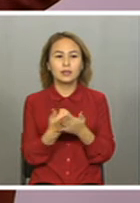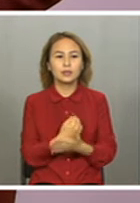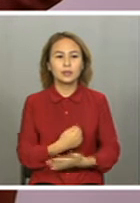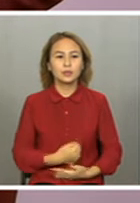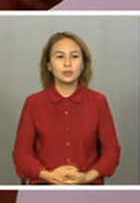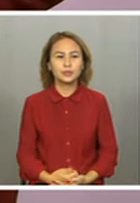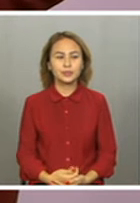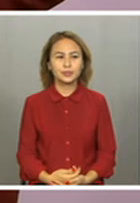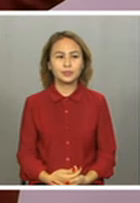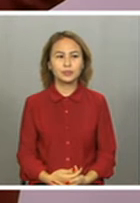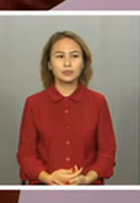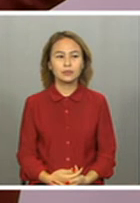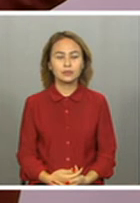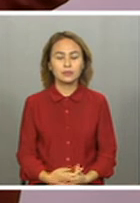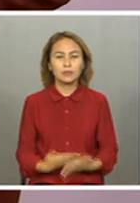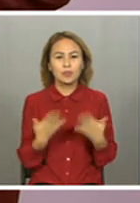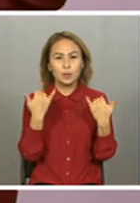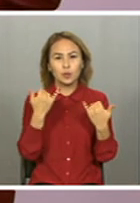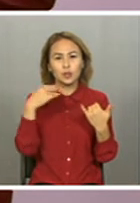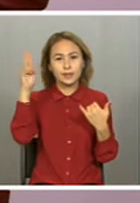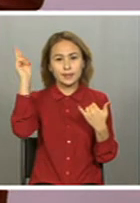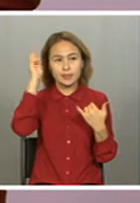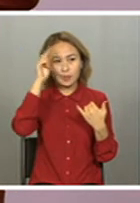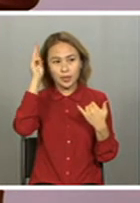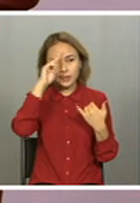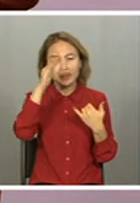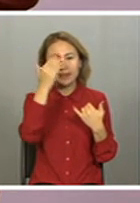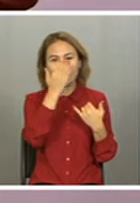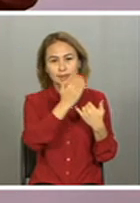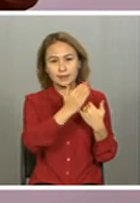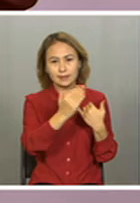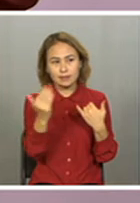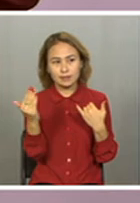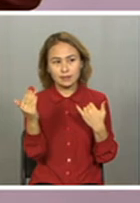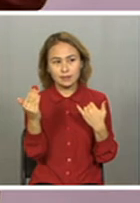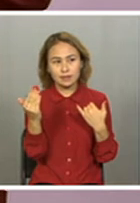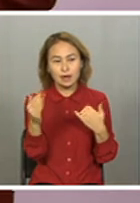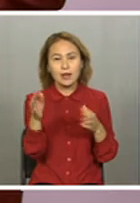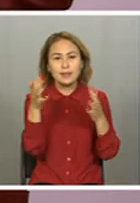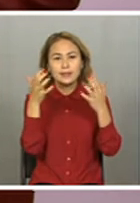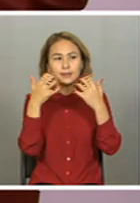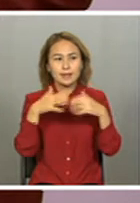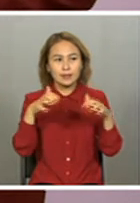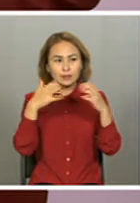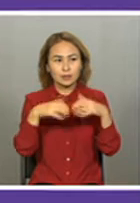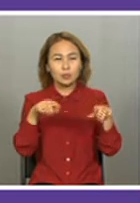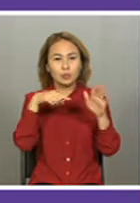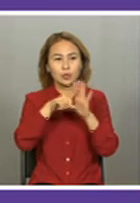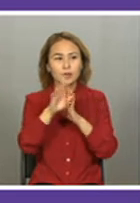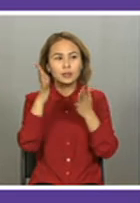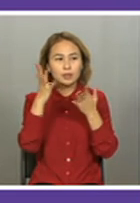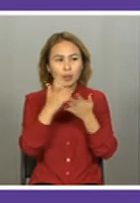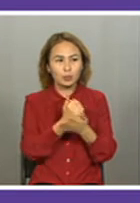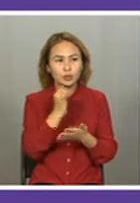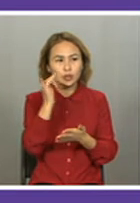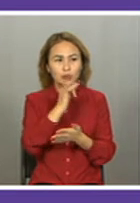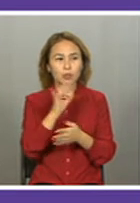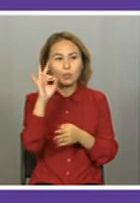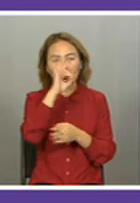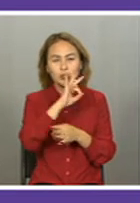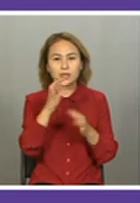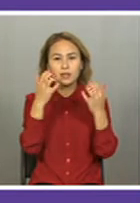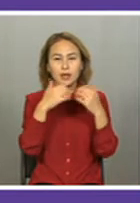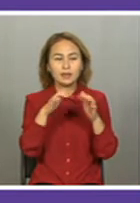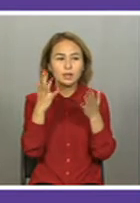табу. Бүгінгі сабақта сендер санның бөлігін табуды және бөлігі бойынша